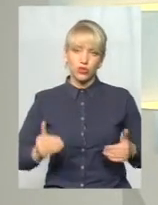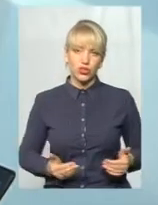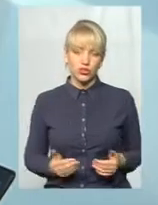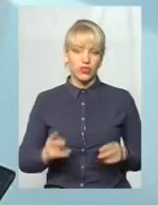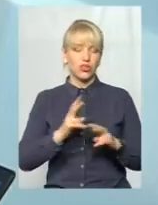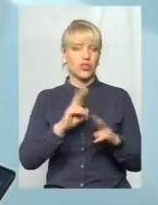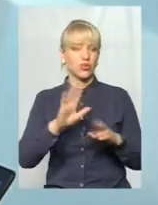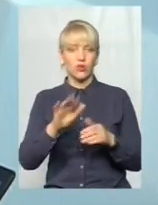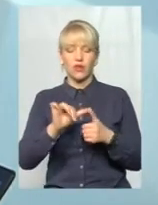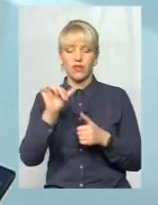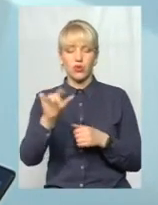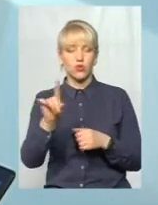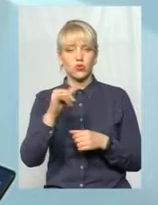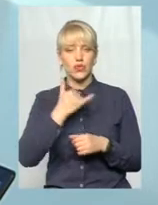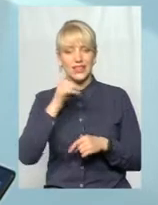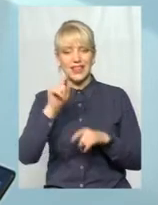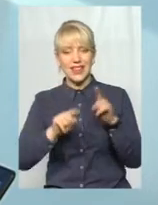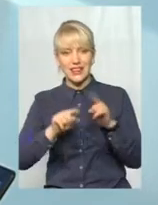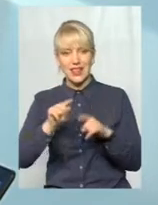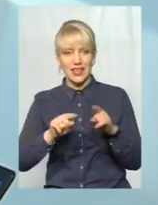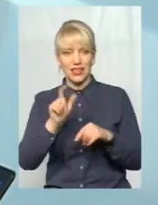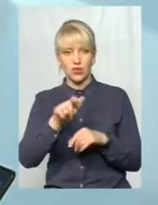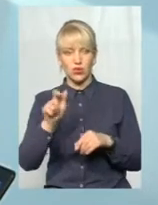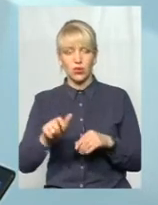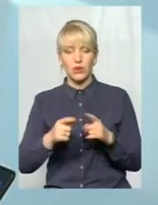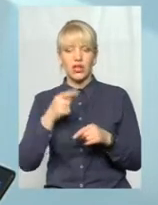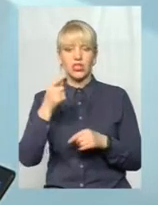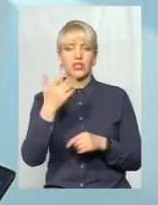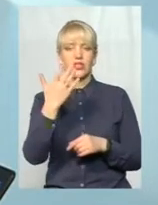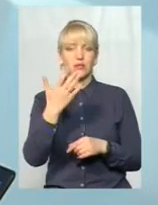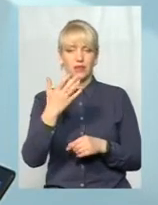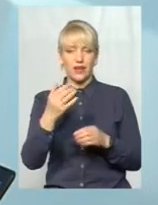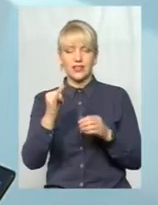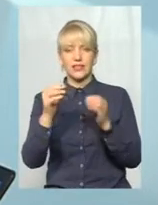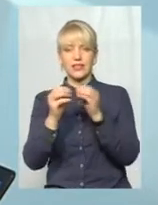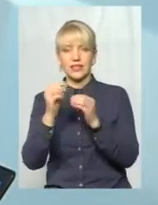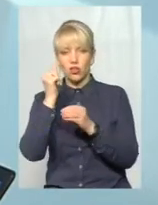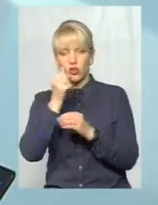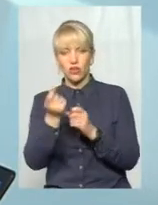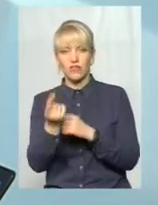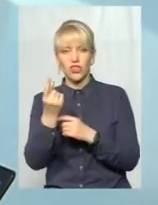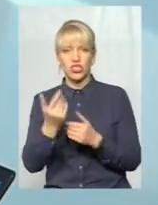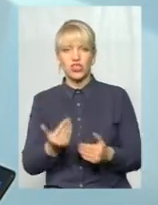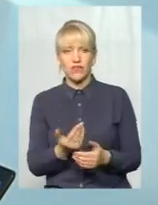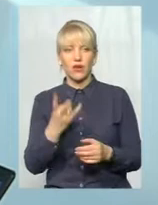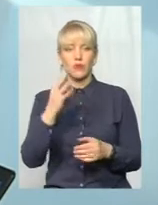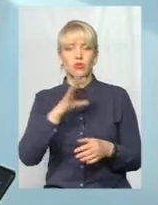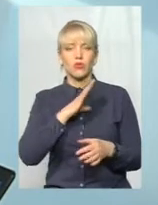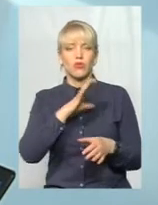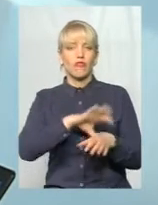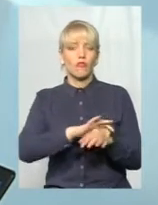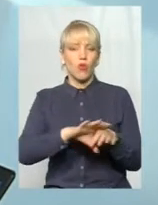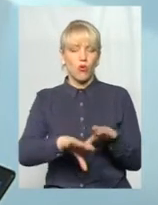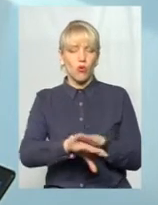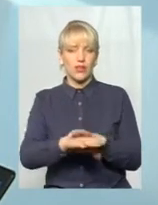не виключає, що в нас деякі особи можуть і через 5, і через 10 років виявитися живими, але бути там в полоні, бути на якихось